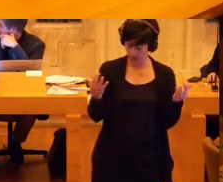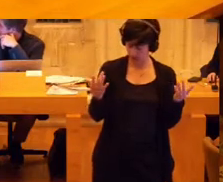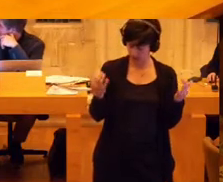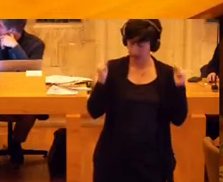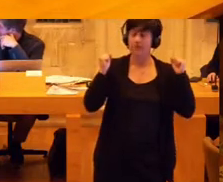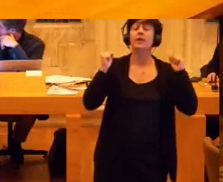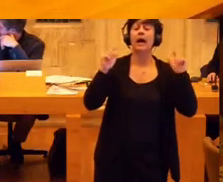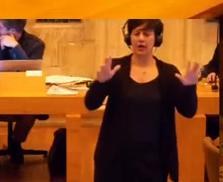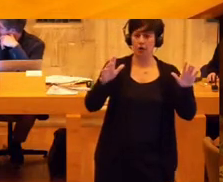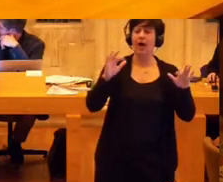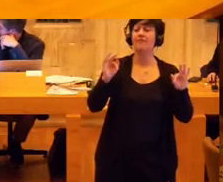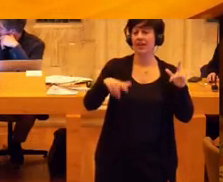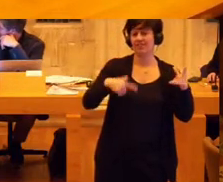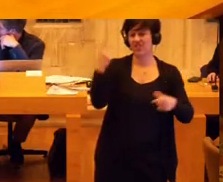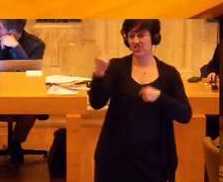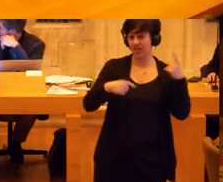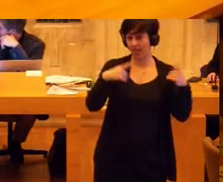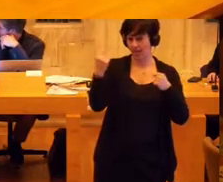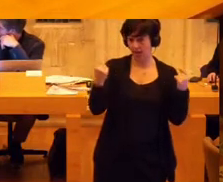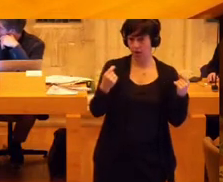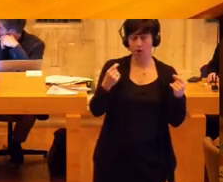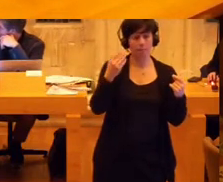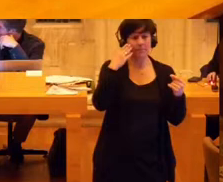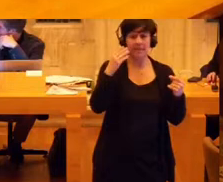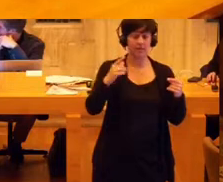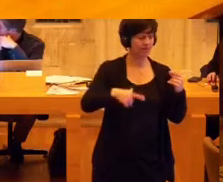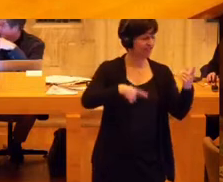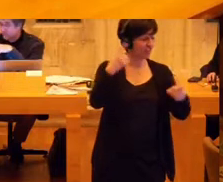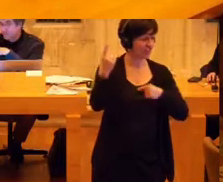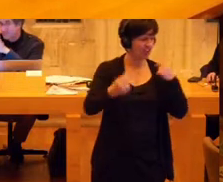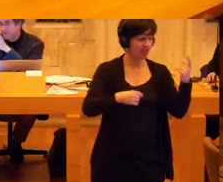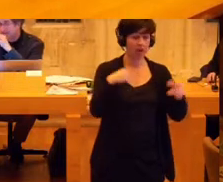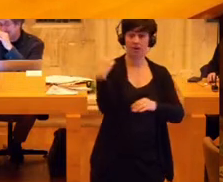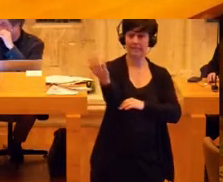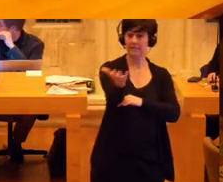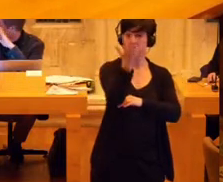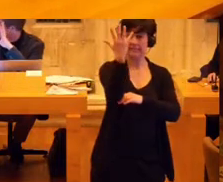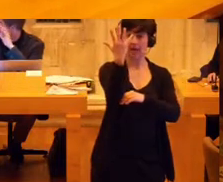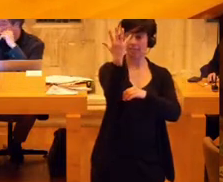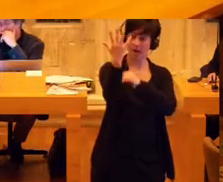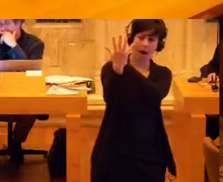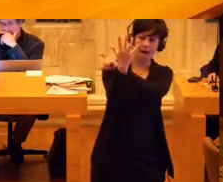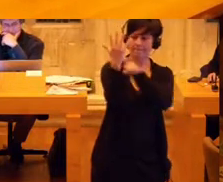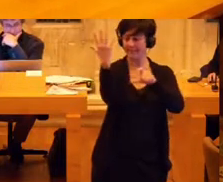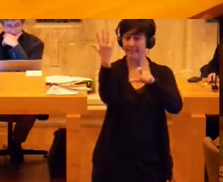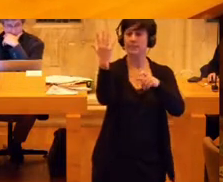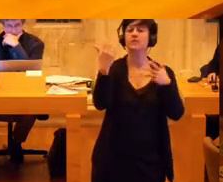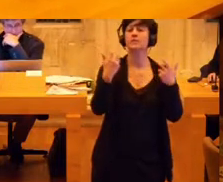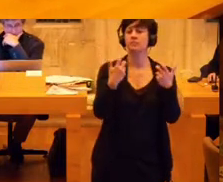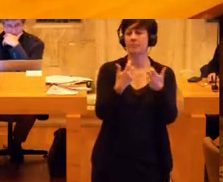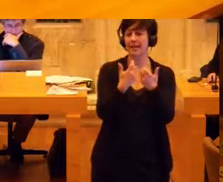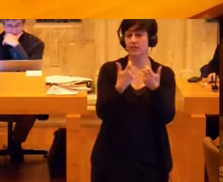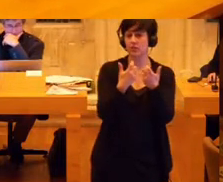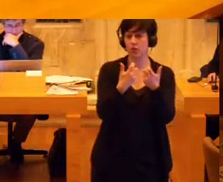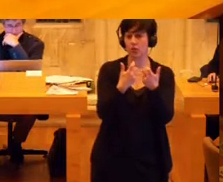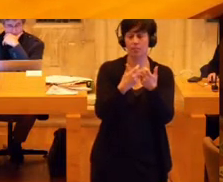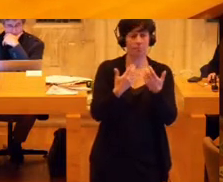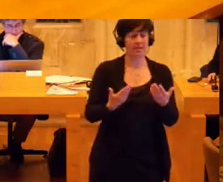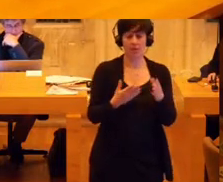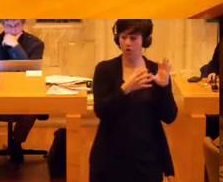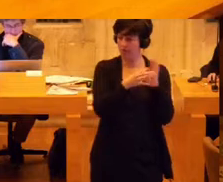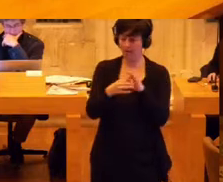au végétal, aux enseignes sur le végétal, par parallèle avec la publicité, on